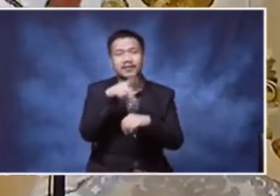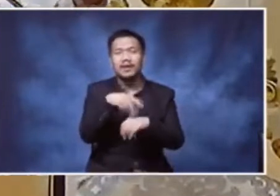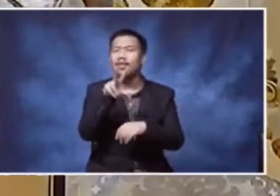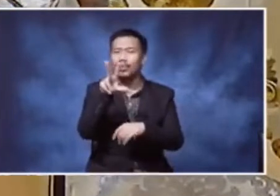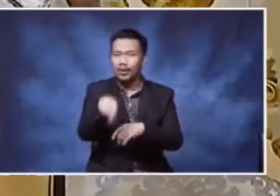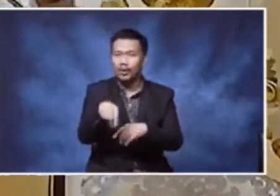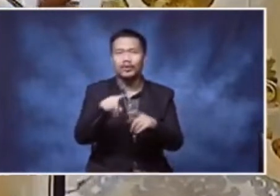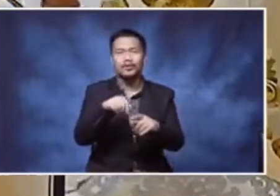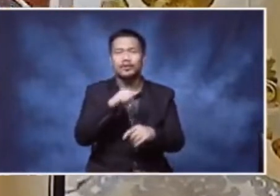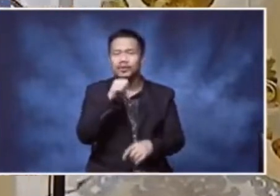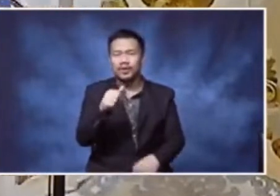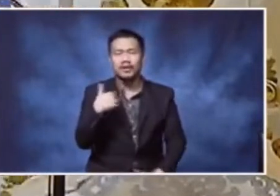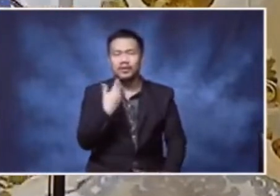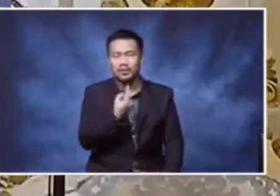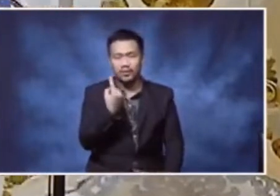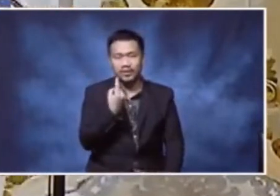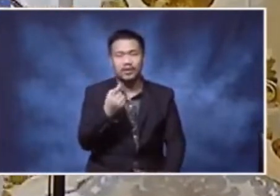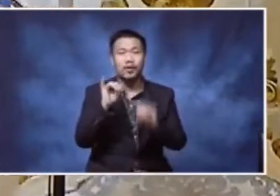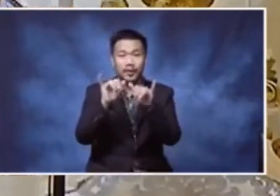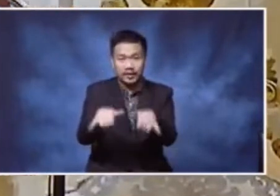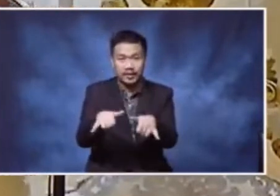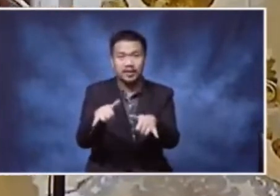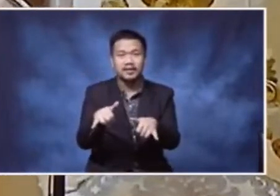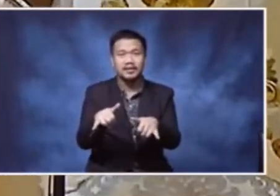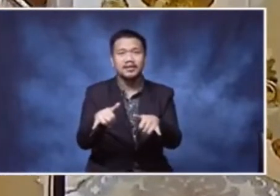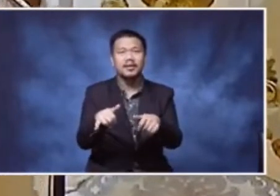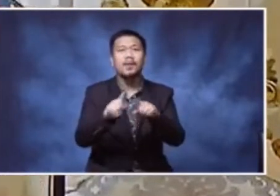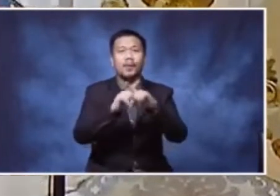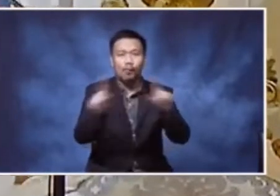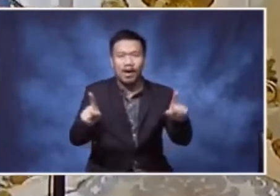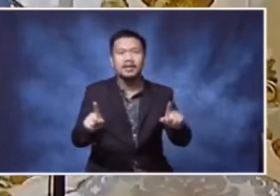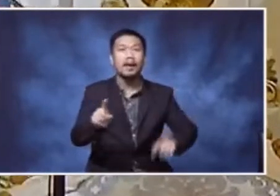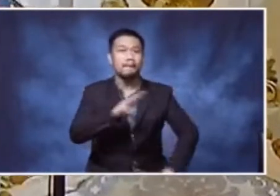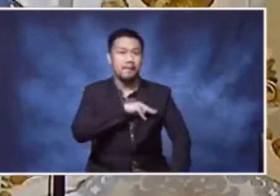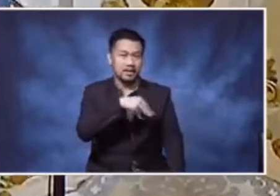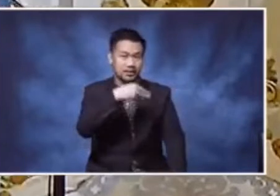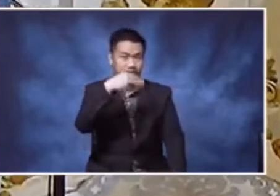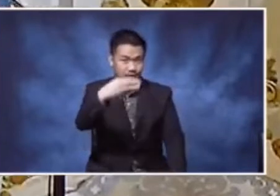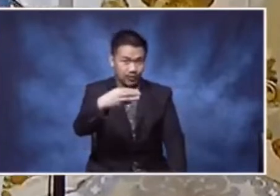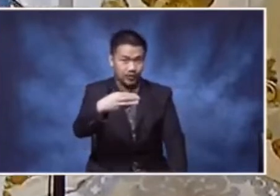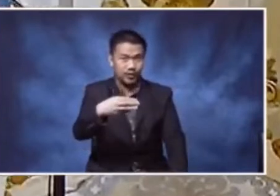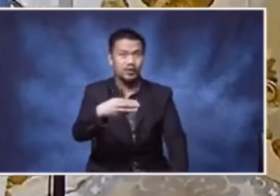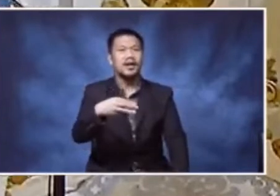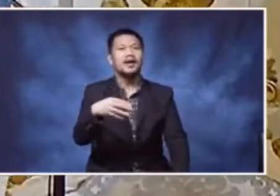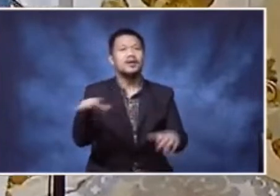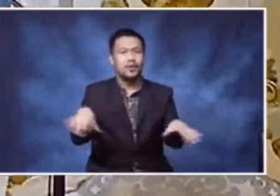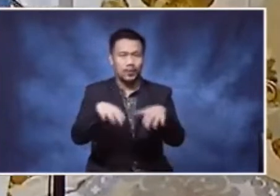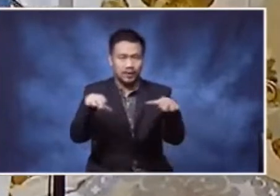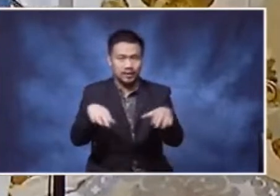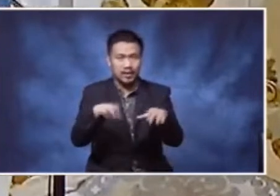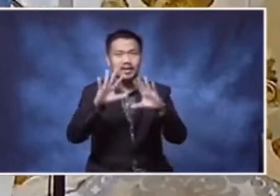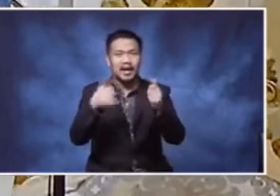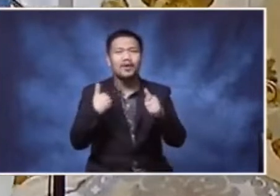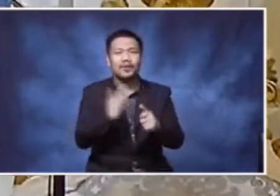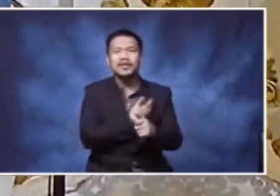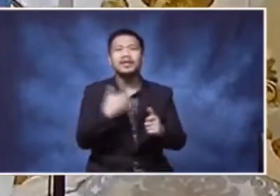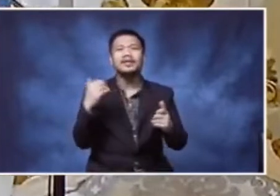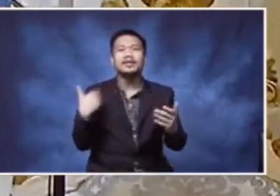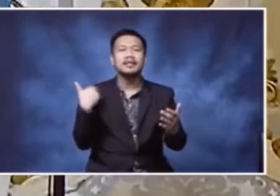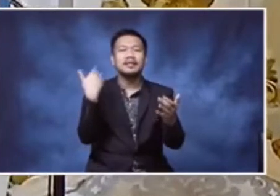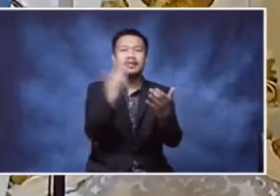lang tayo nasa maintenance mode, kailangan nasa missionary mode tayo. Paano natin maabot ang wala pa